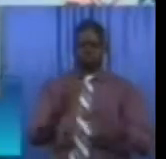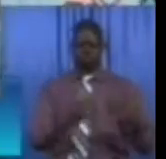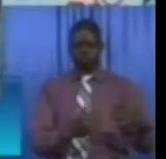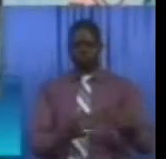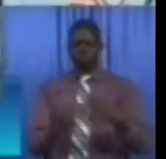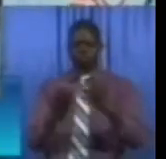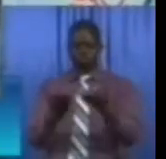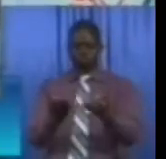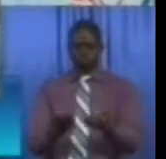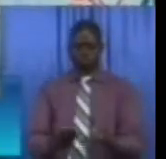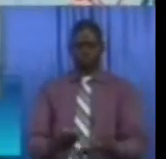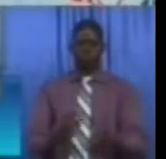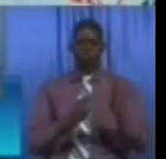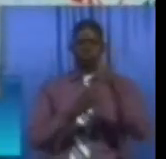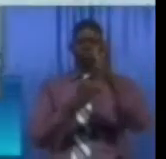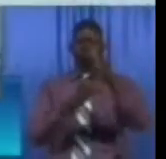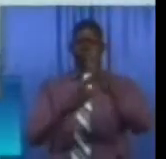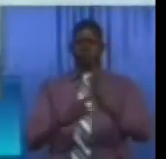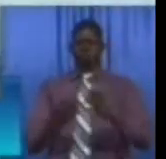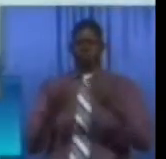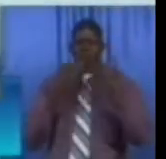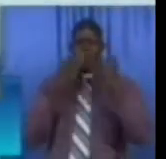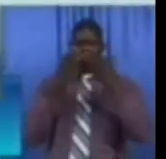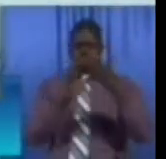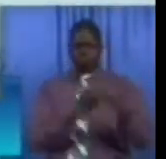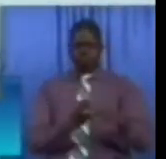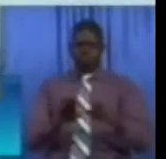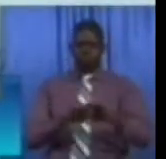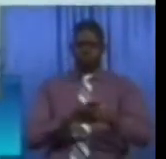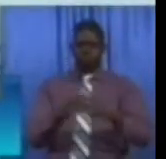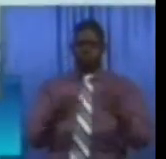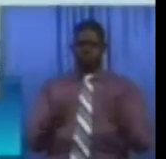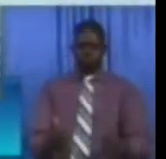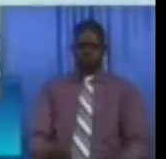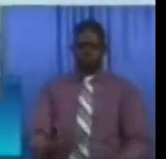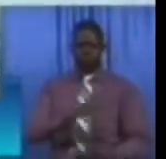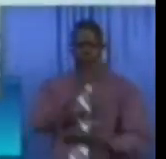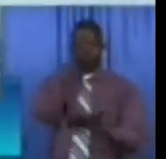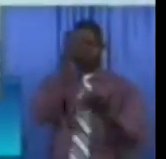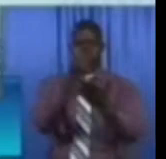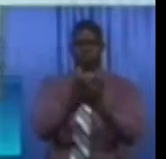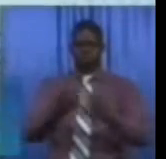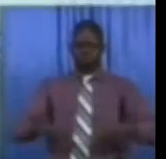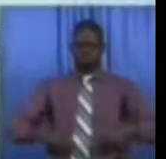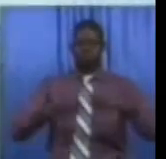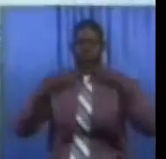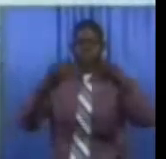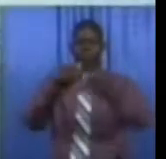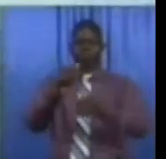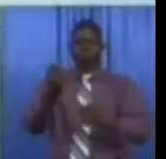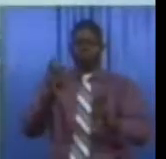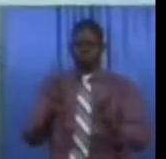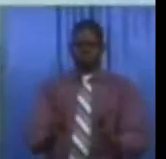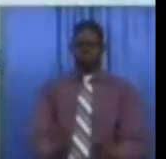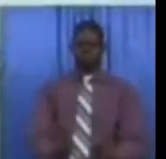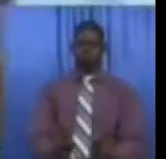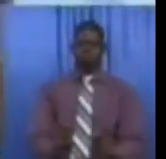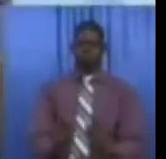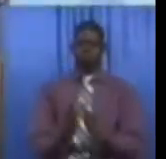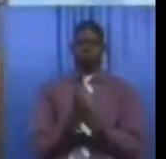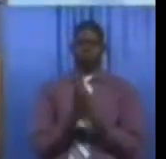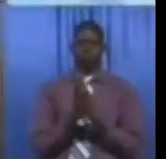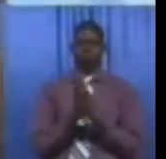voulu exprimer sa reconnaissance à ses collaborateurs sur le terrain, d'où des certificats décernés à une dizaine d'entre eux.